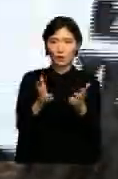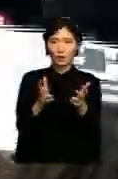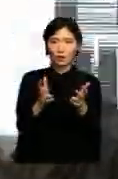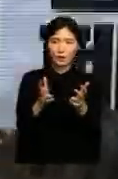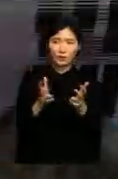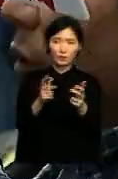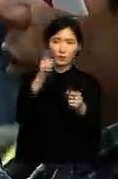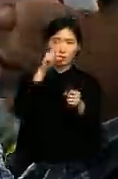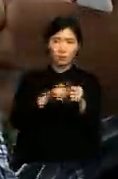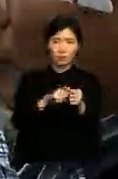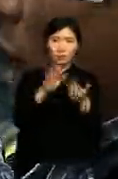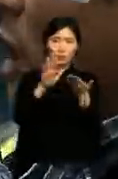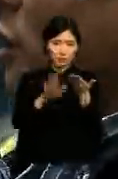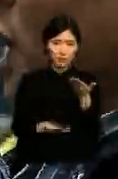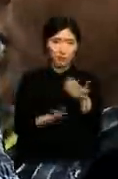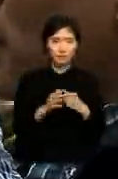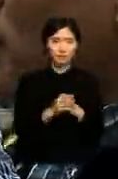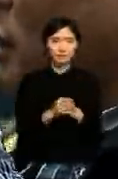미명아래